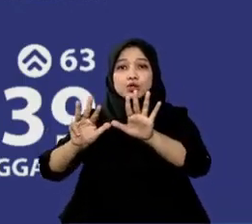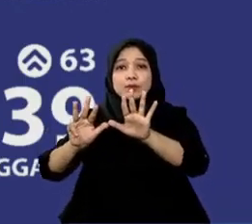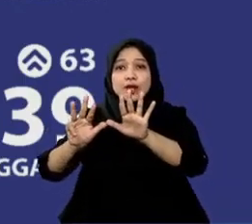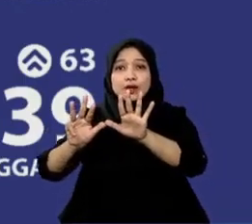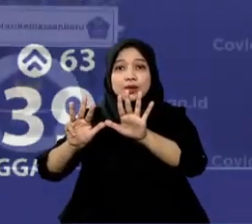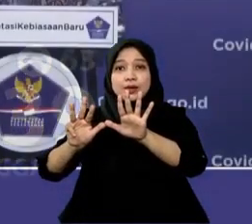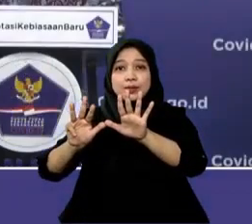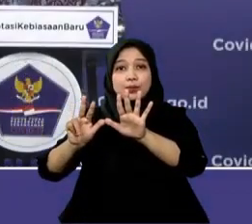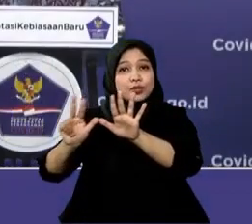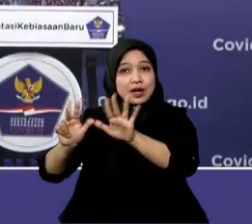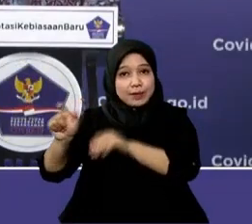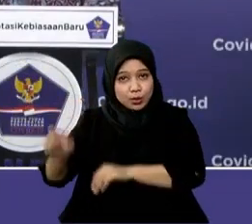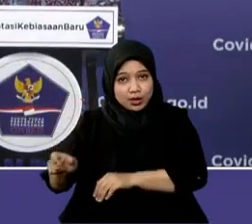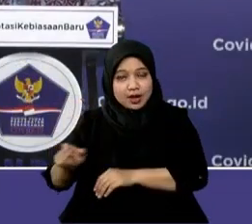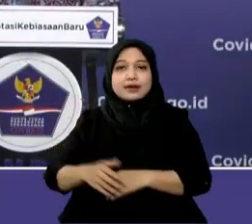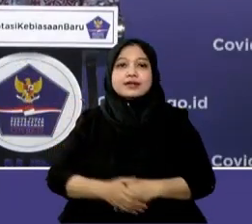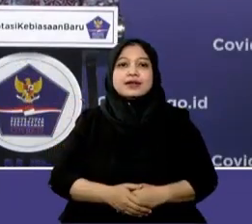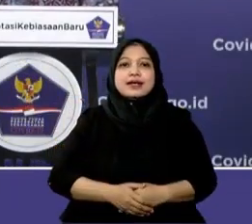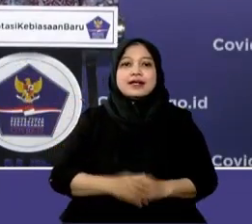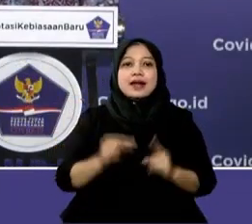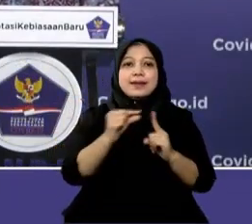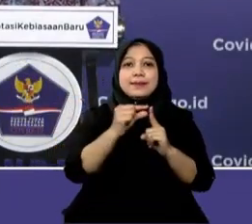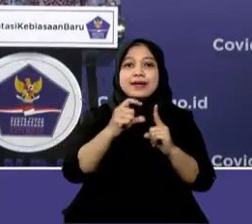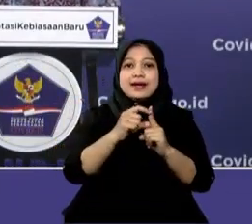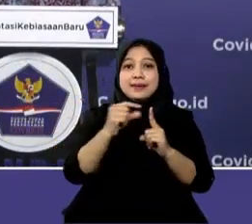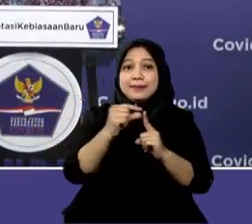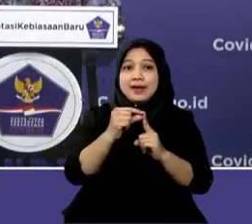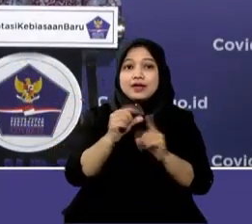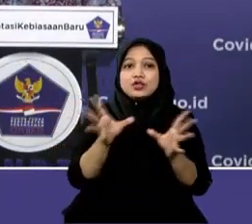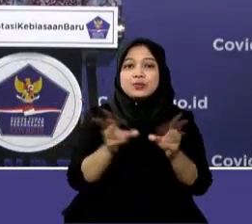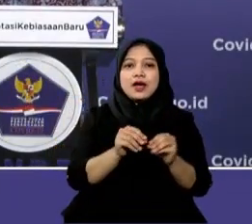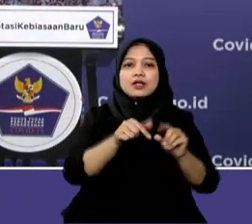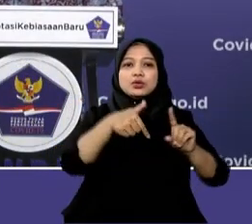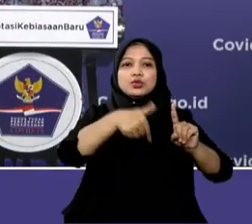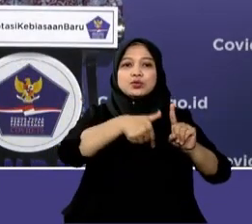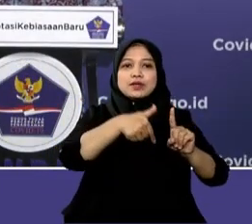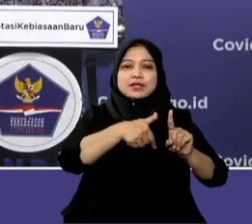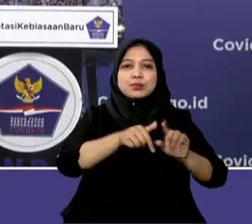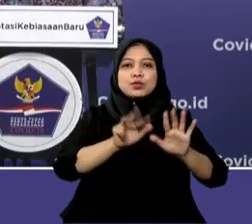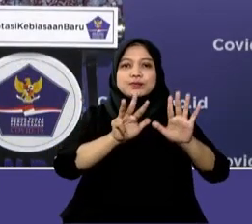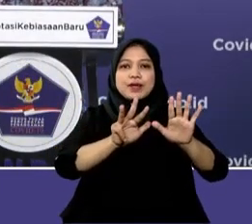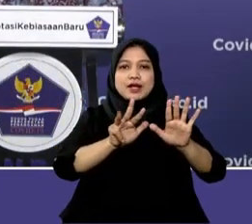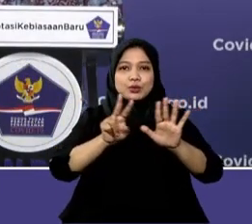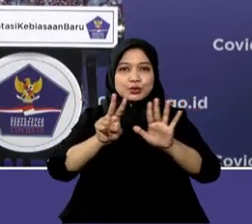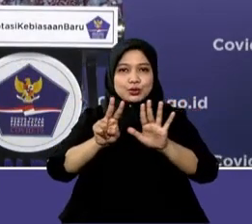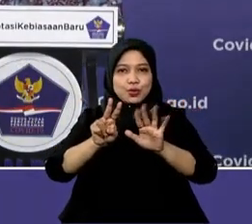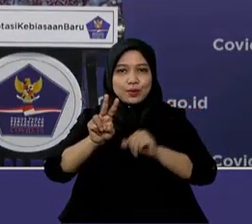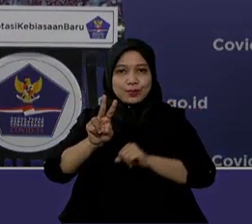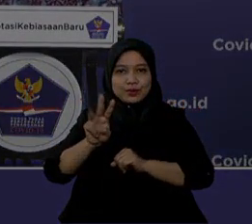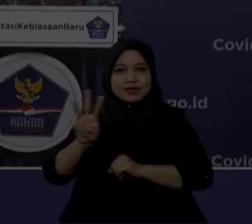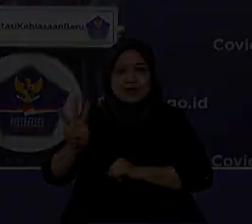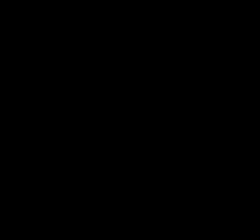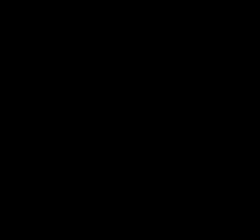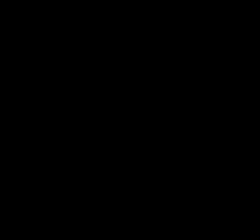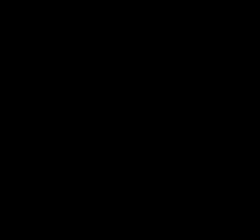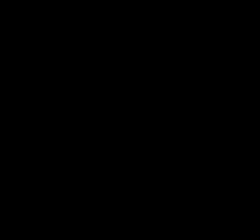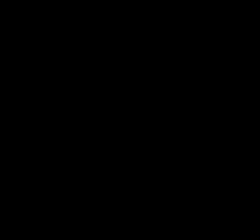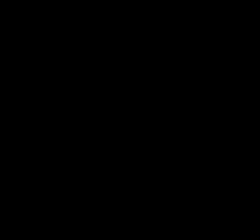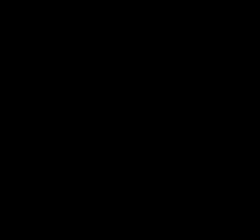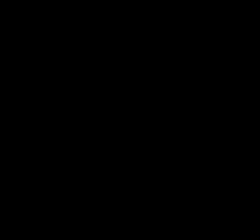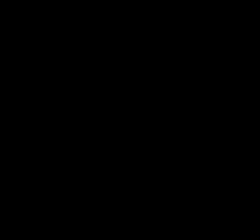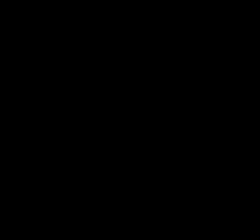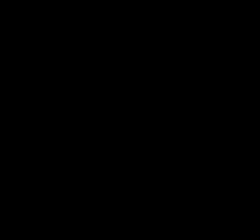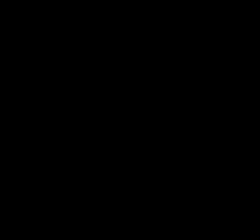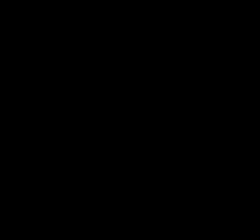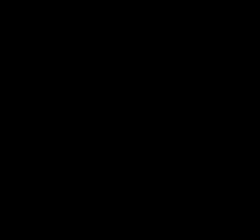36.698 orang dan pasien dalam pengawasan 17.923 orang. Saudara